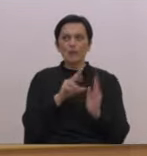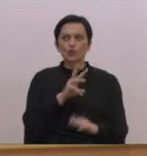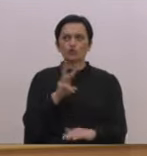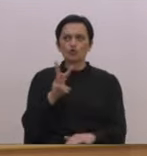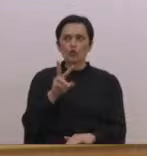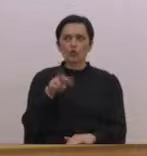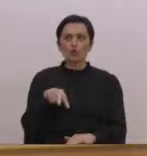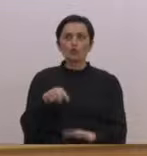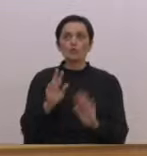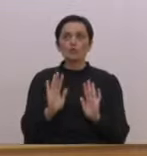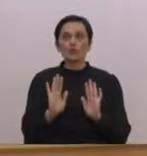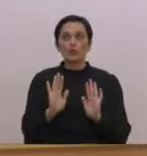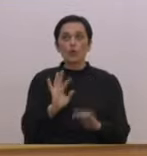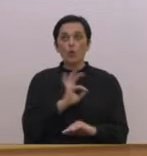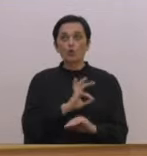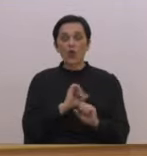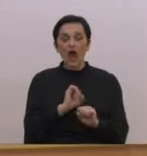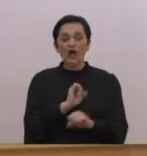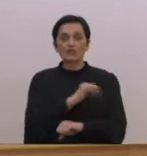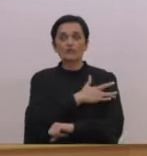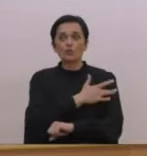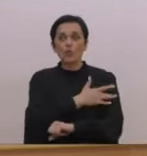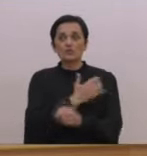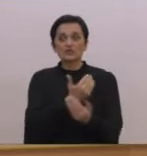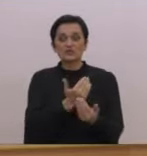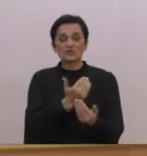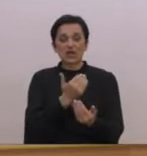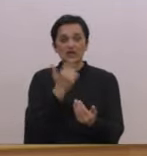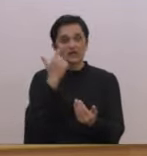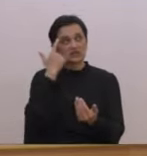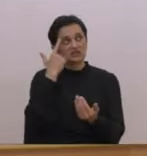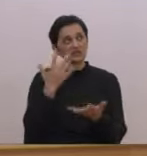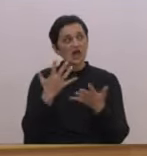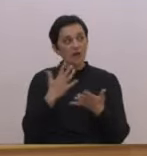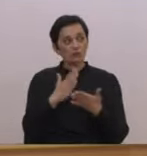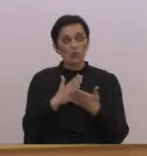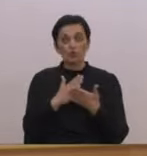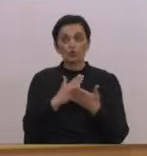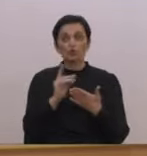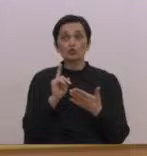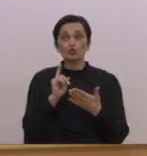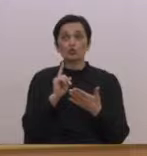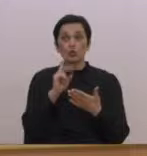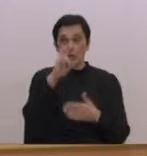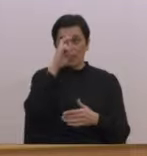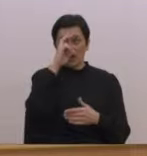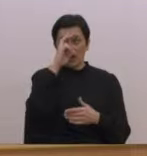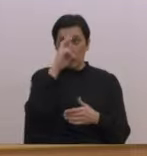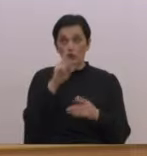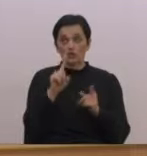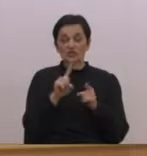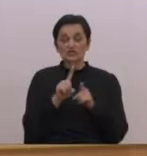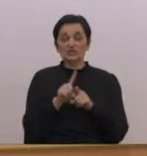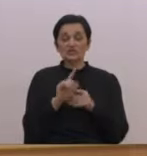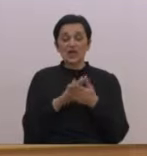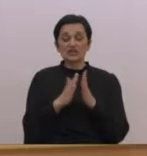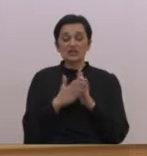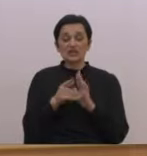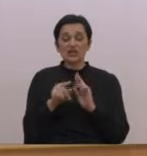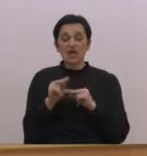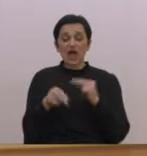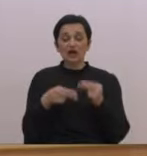lari, holod, advocate, bismo să hurăm să ce. Armă udgenelie. Rom, Helis Ufreba, Debs, Iset, Hacekulebus, Romeli,